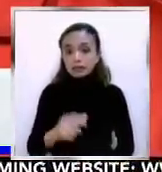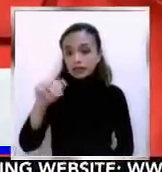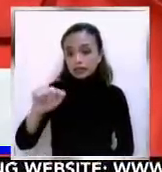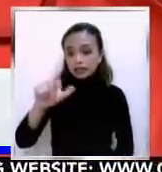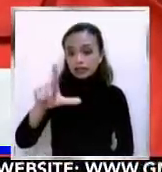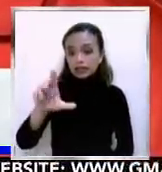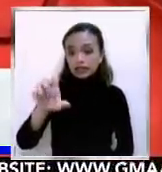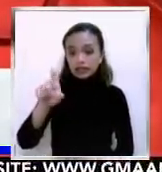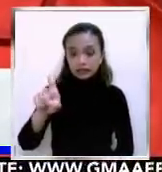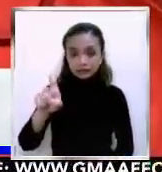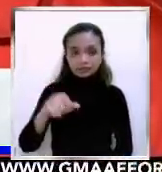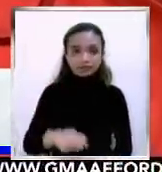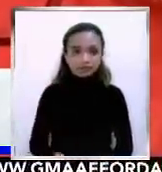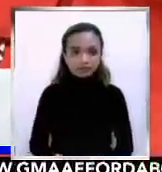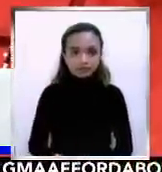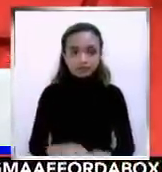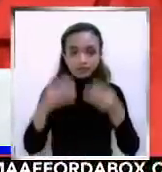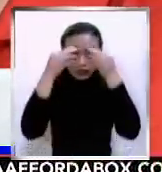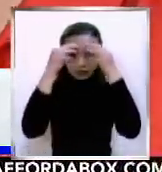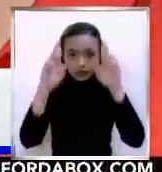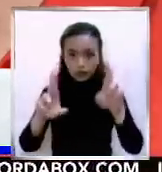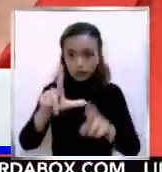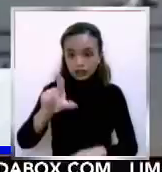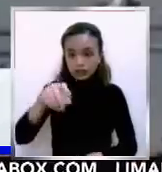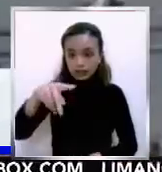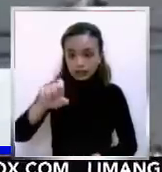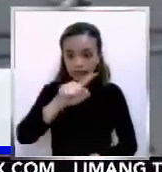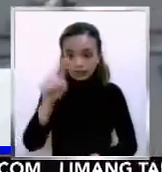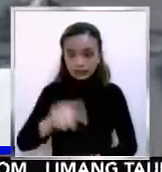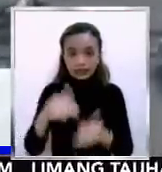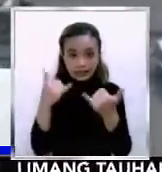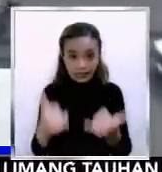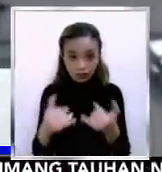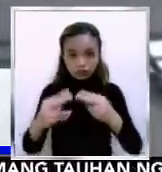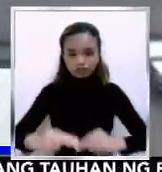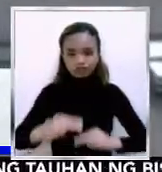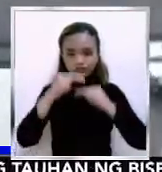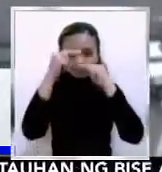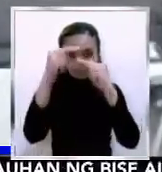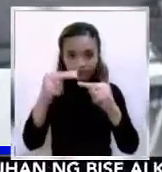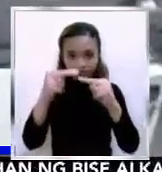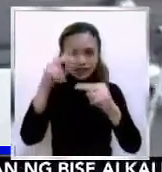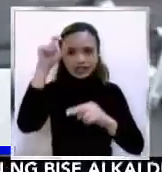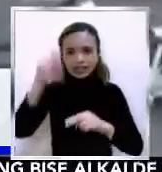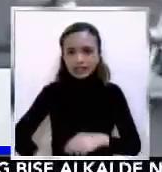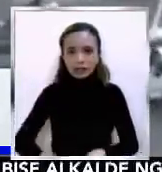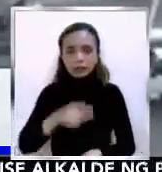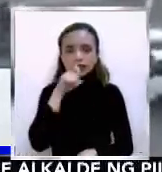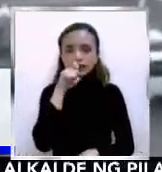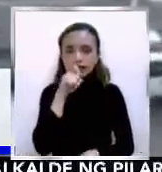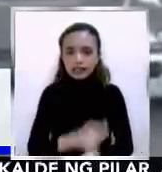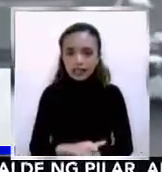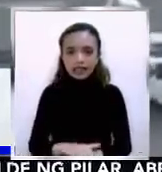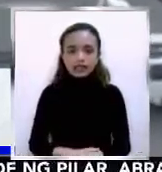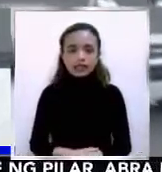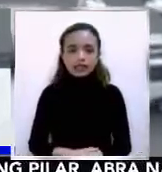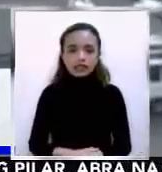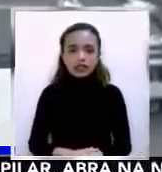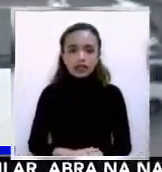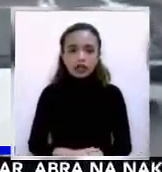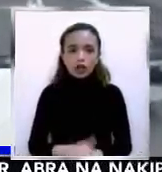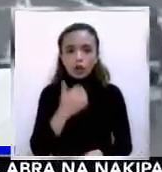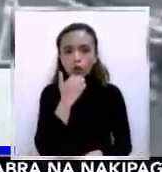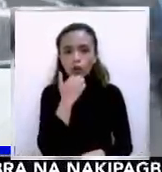Mayor Mel Lopez, at ngayon tumatakbo para mayor ng Maynila, hindi raw dapat minamali siya ang mga ginawa ng ama na wala naman